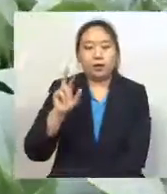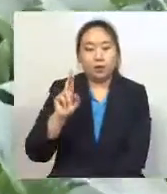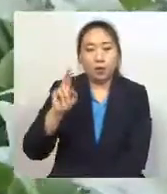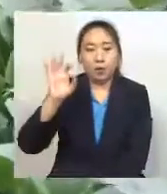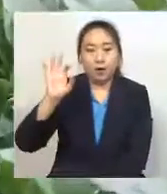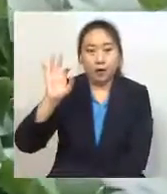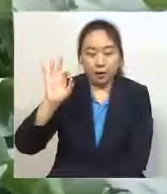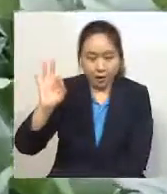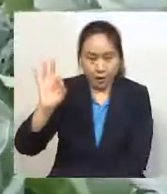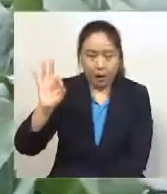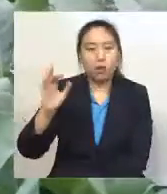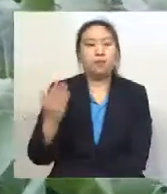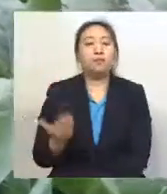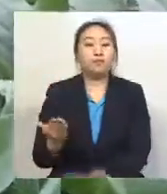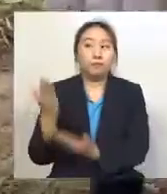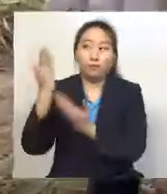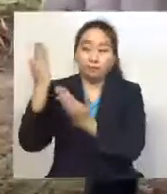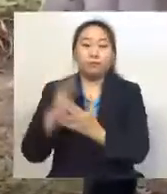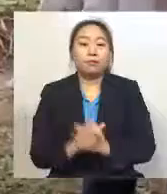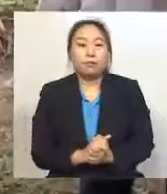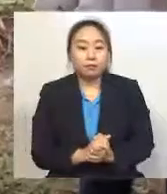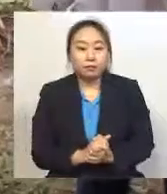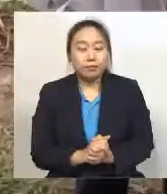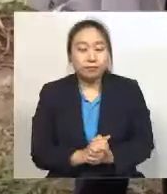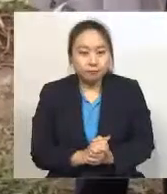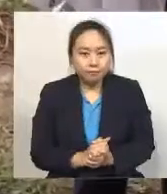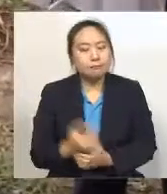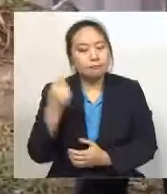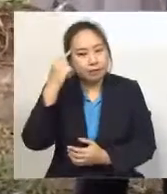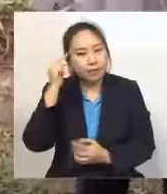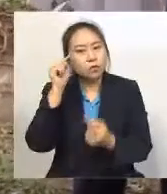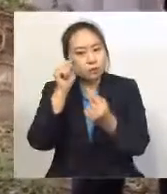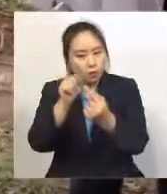มหาภูมิพลอดุลยเดชมหาราชบรมนาถบพิตรมีพระ